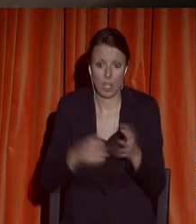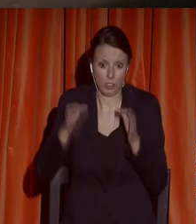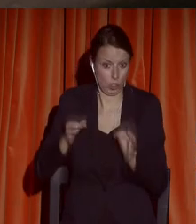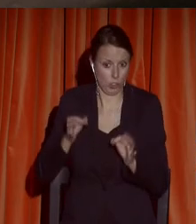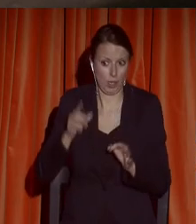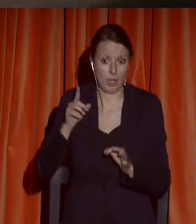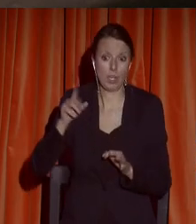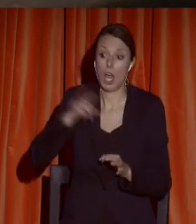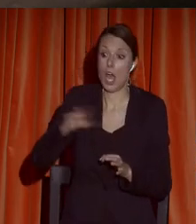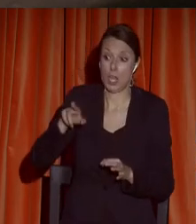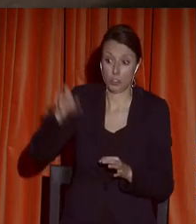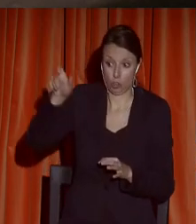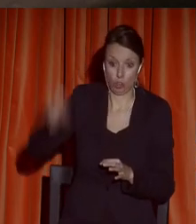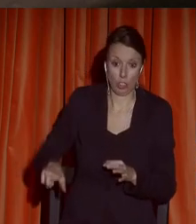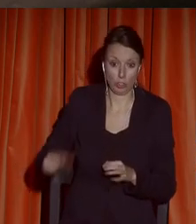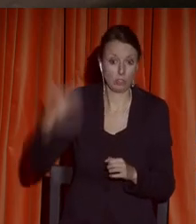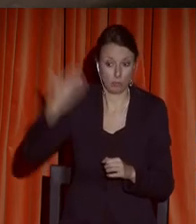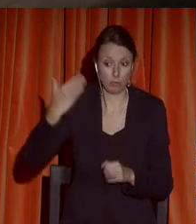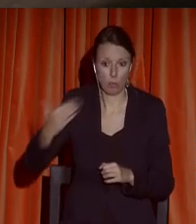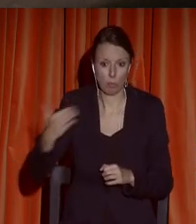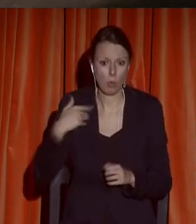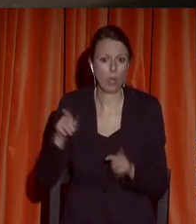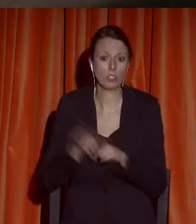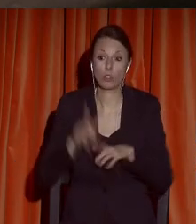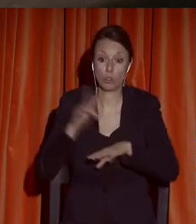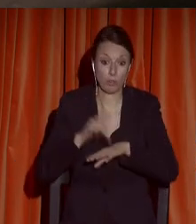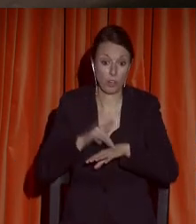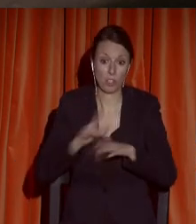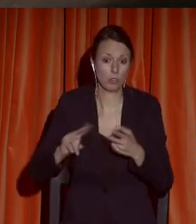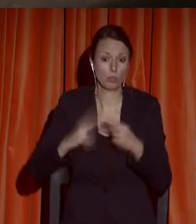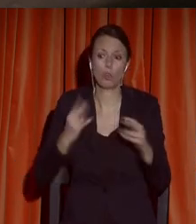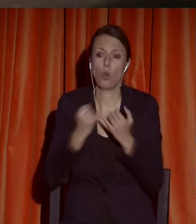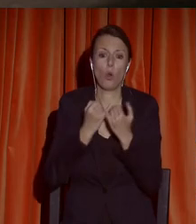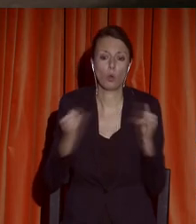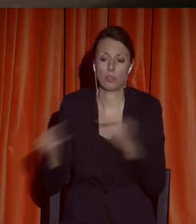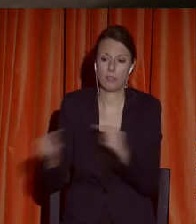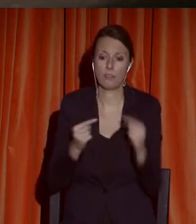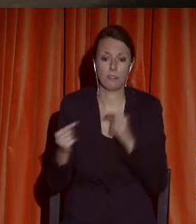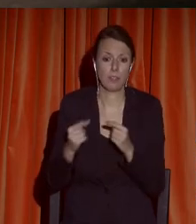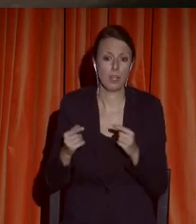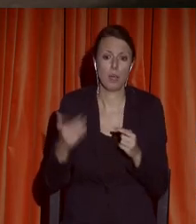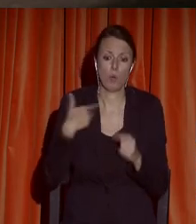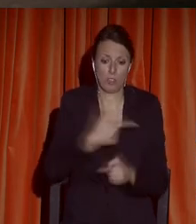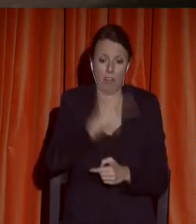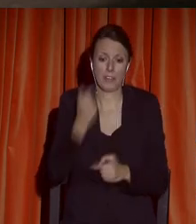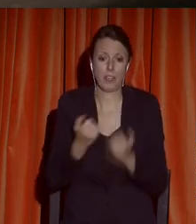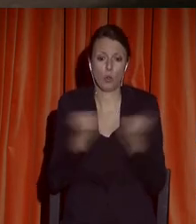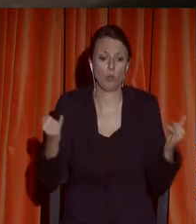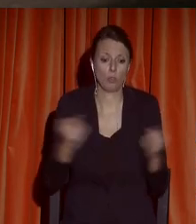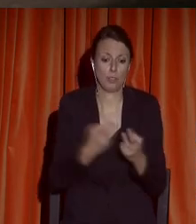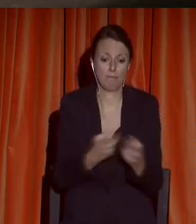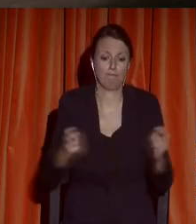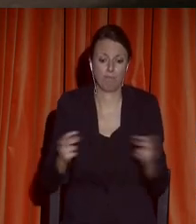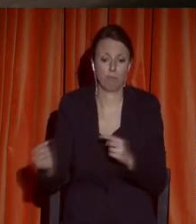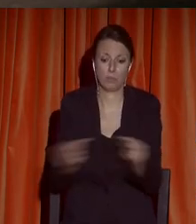nam rzecznik, które wynikają też z debat, które prowadziliśmy w różnych panelach. Czy chcielibyście państwo, czy widzicie